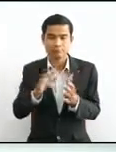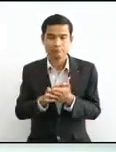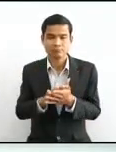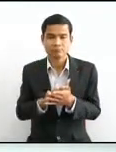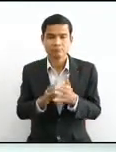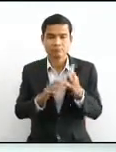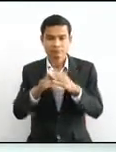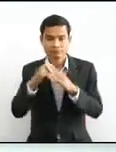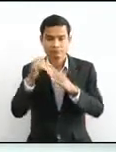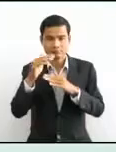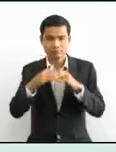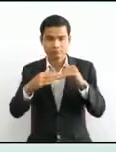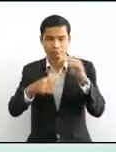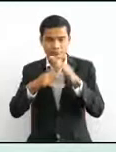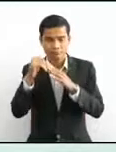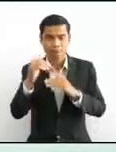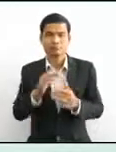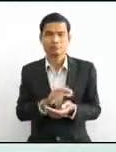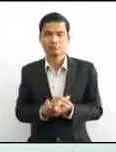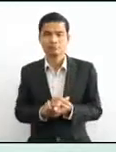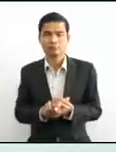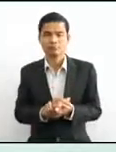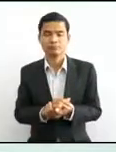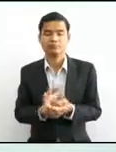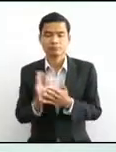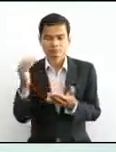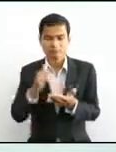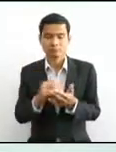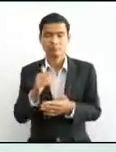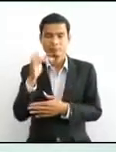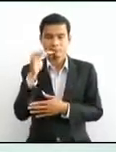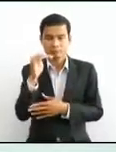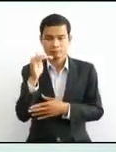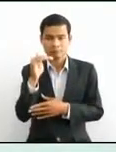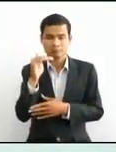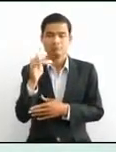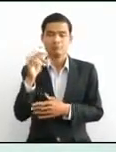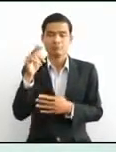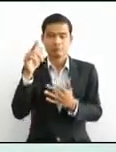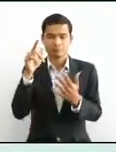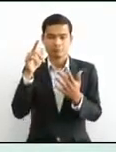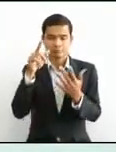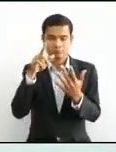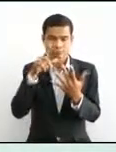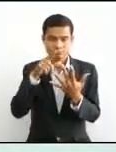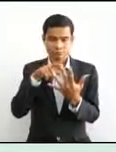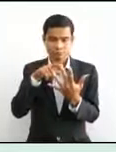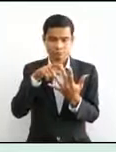nâng xăm nâng mà đồng tiết cơn so